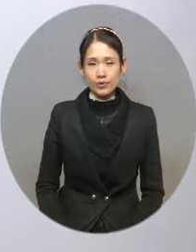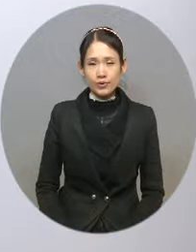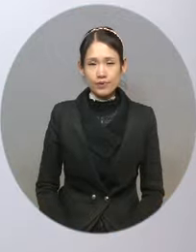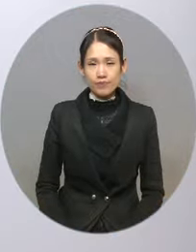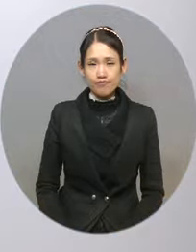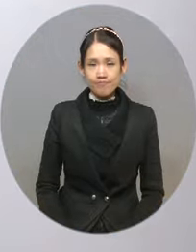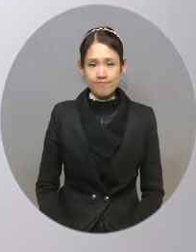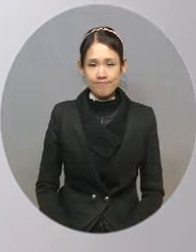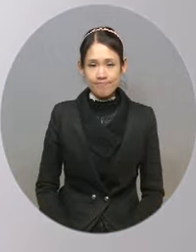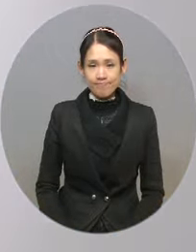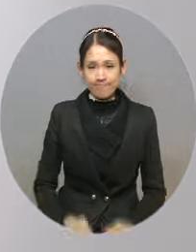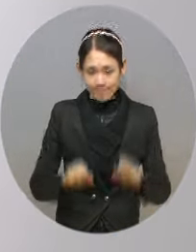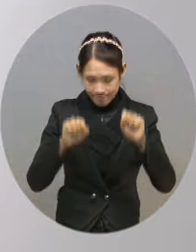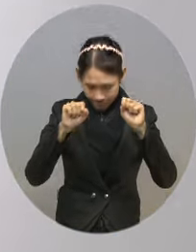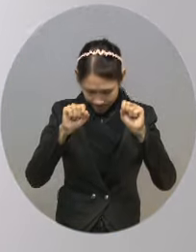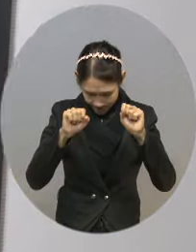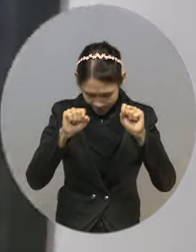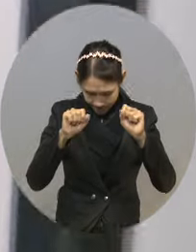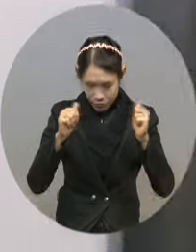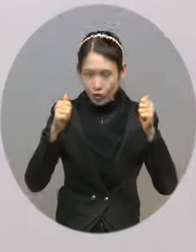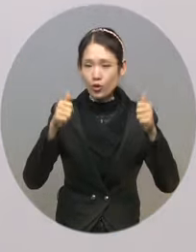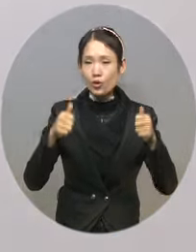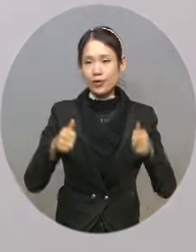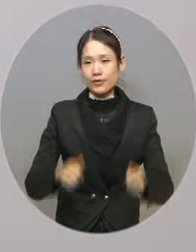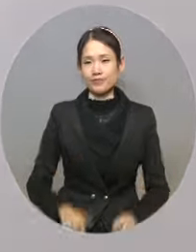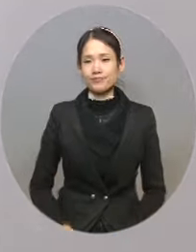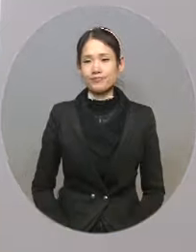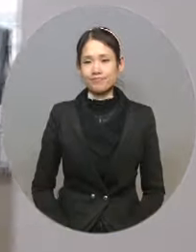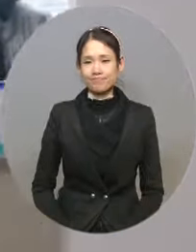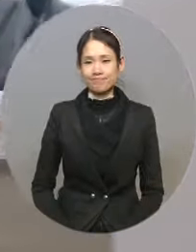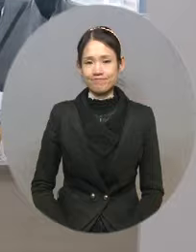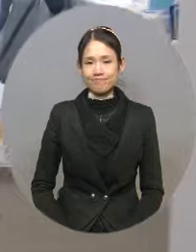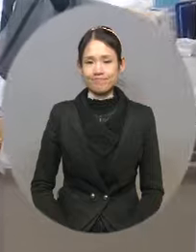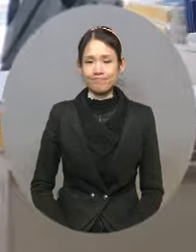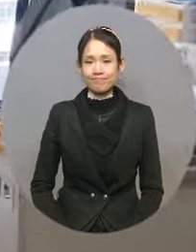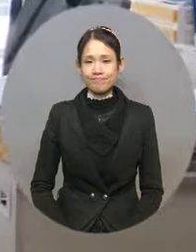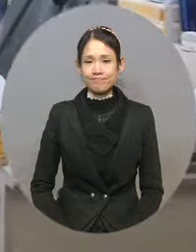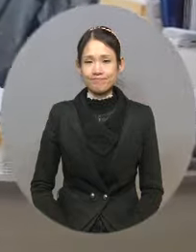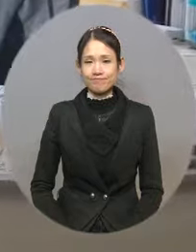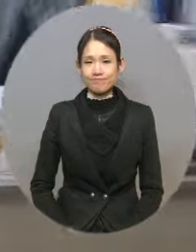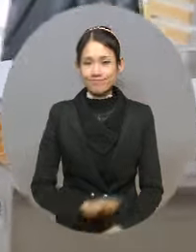네, 안녕하십니까. 수고하세요. 수고하고 오셨어요? 네.